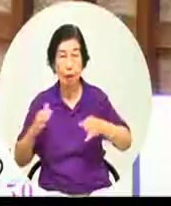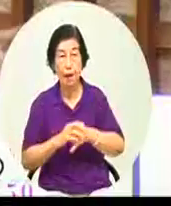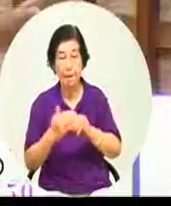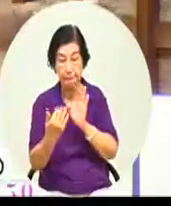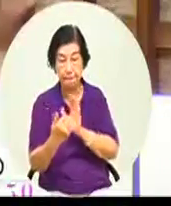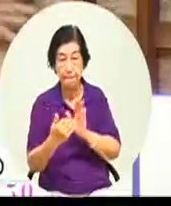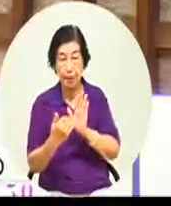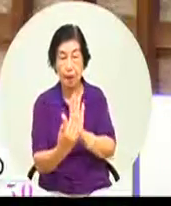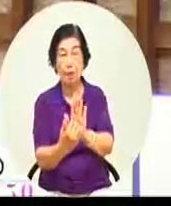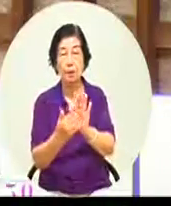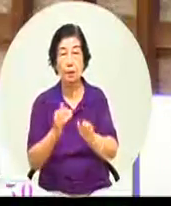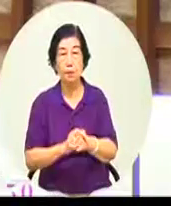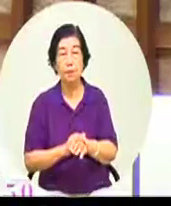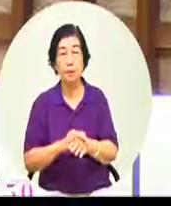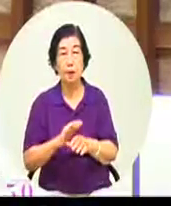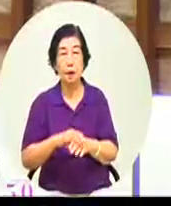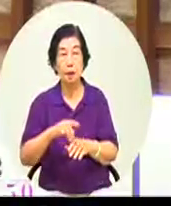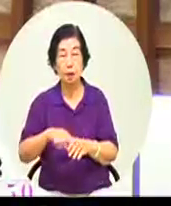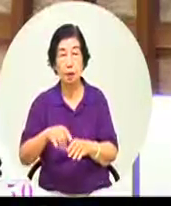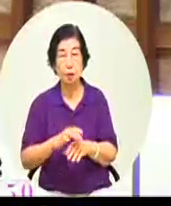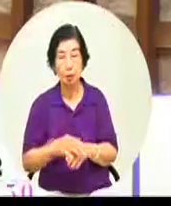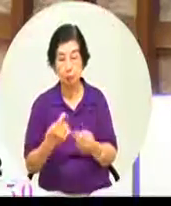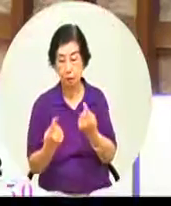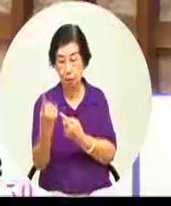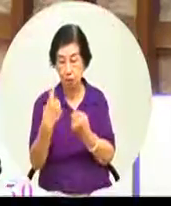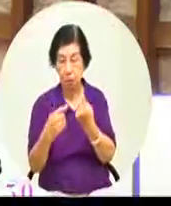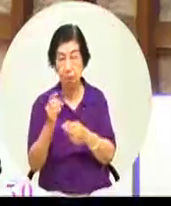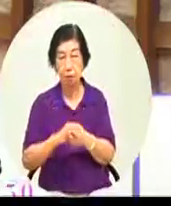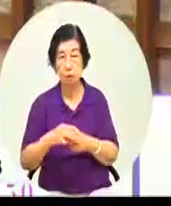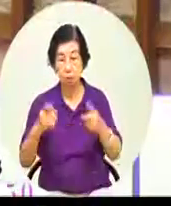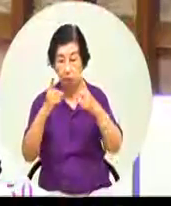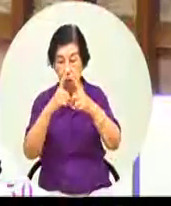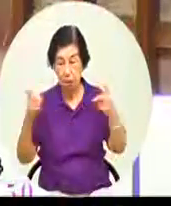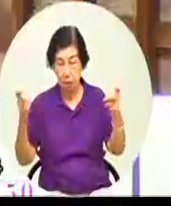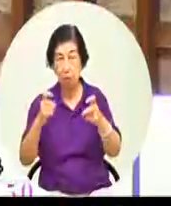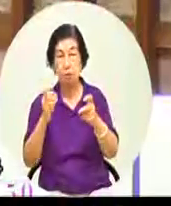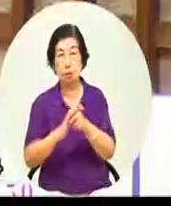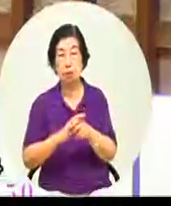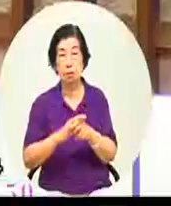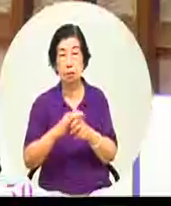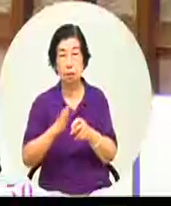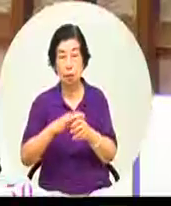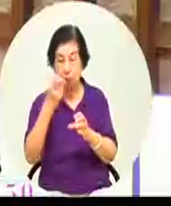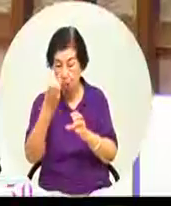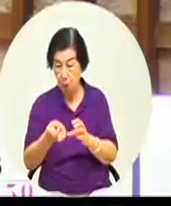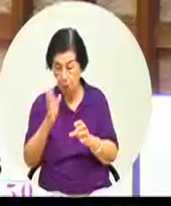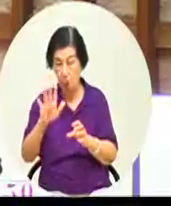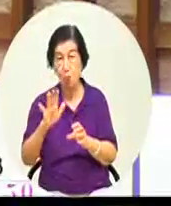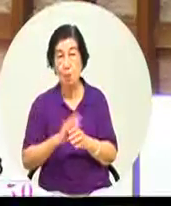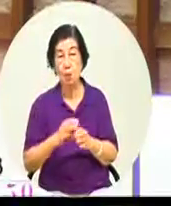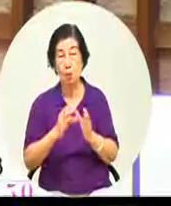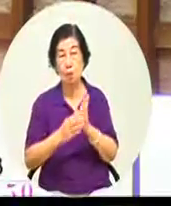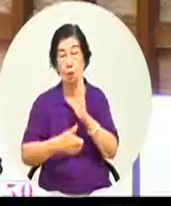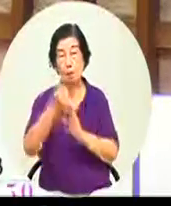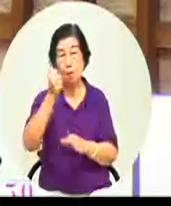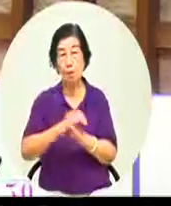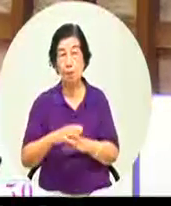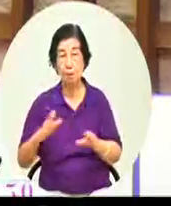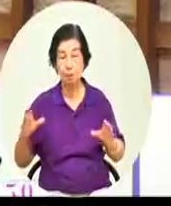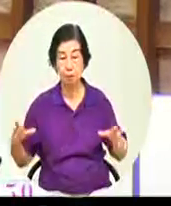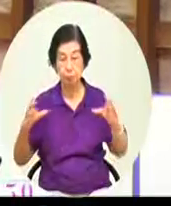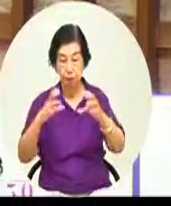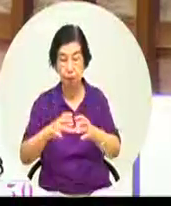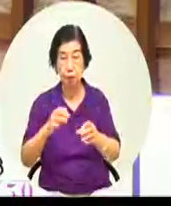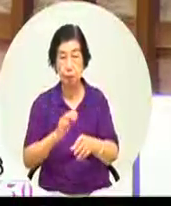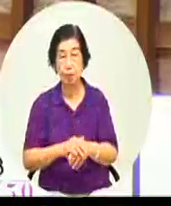们的那个城市港湾论坛。好，我想那时候我在镜头也有看到那个我们局长有在一起嘛，哈，阿姨非常重